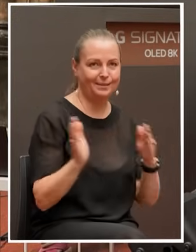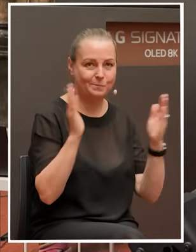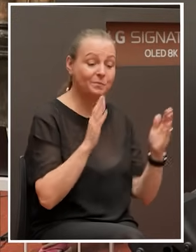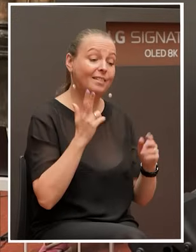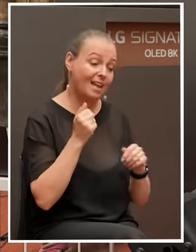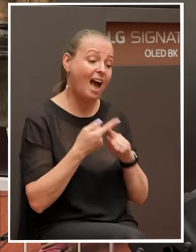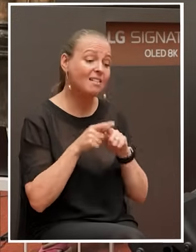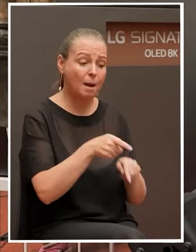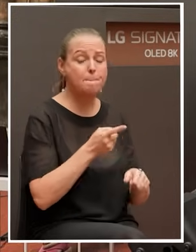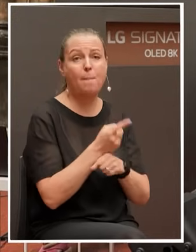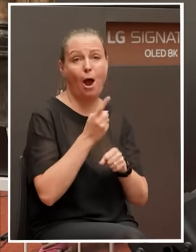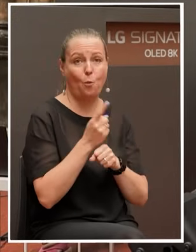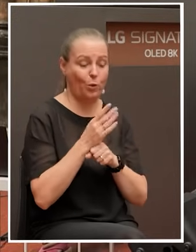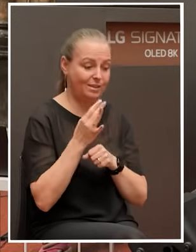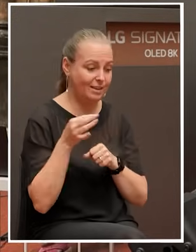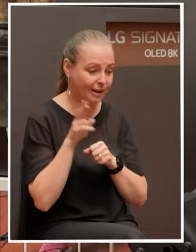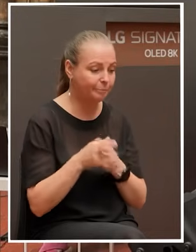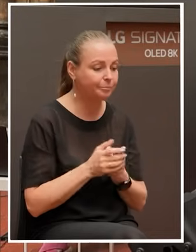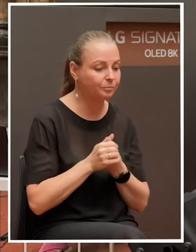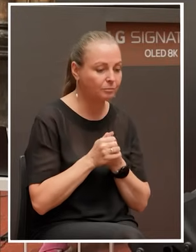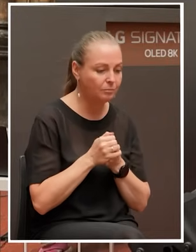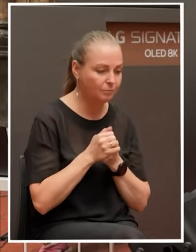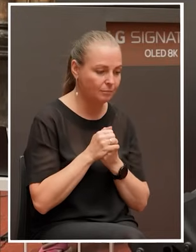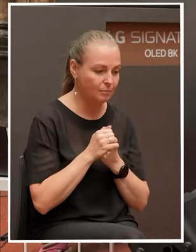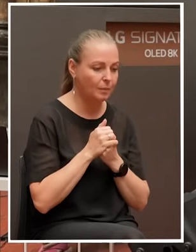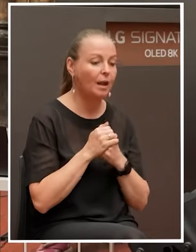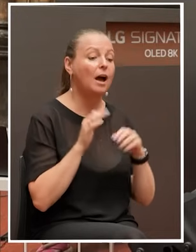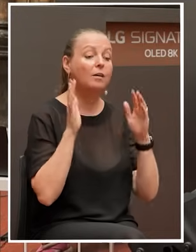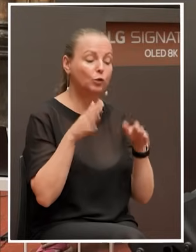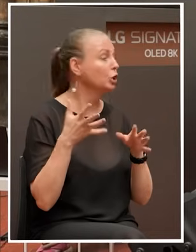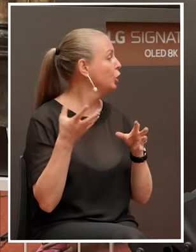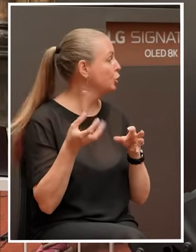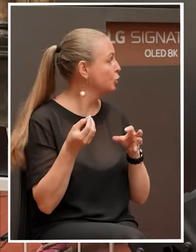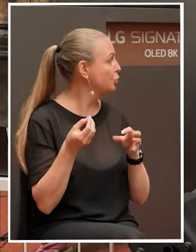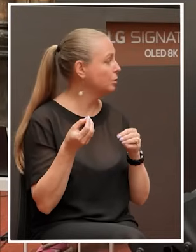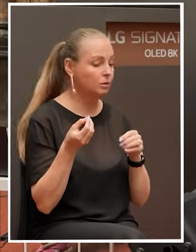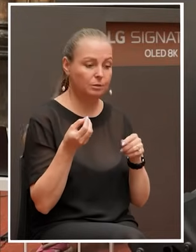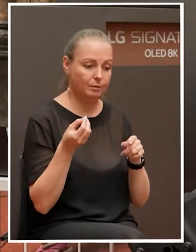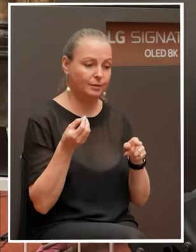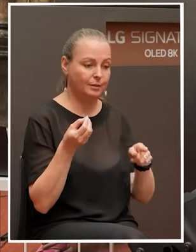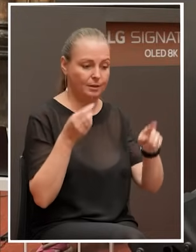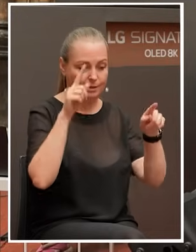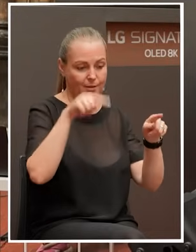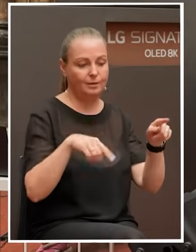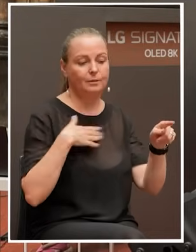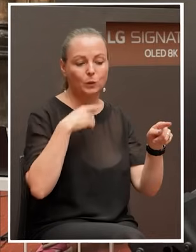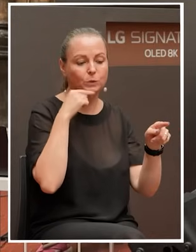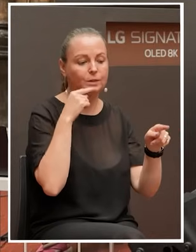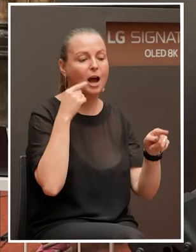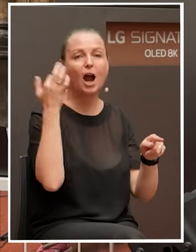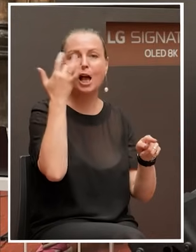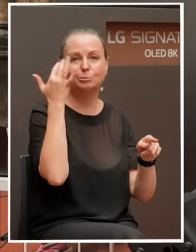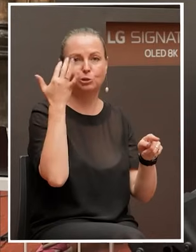Пародия, да. Омаж, конечно. И вот еще наши размышления об этой